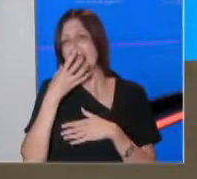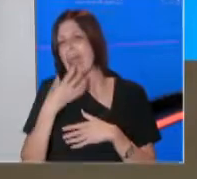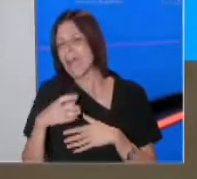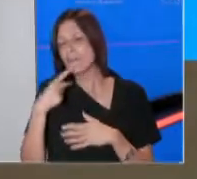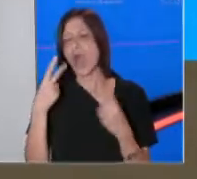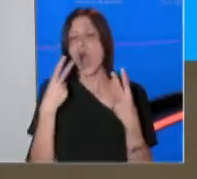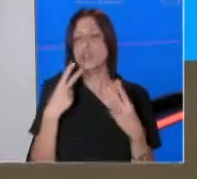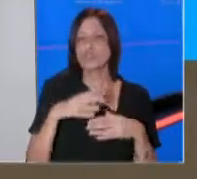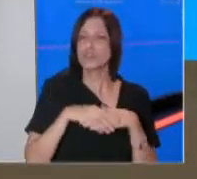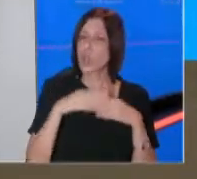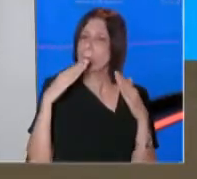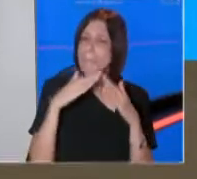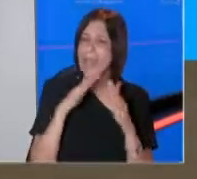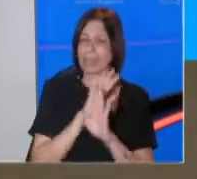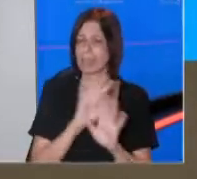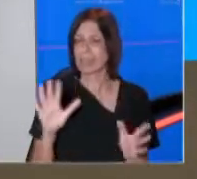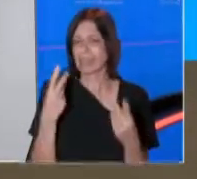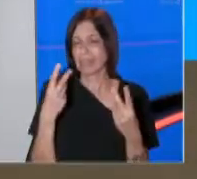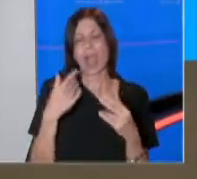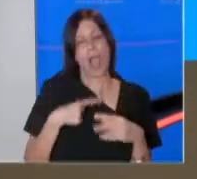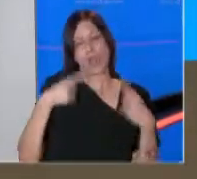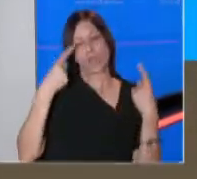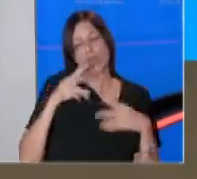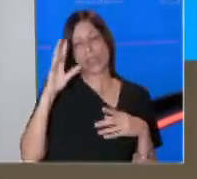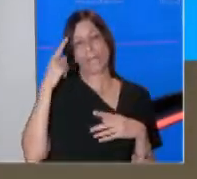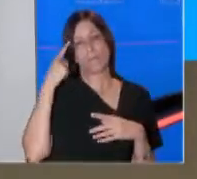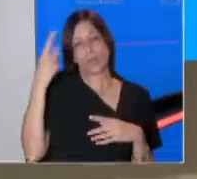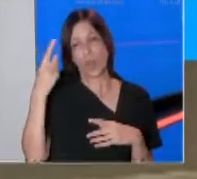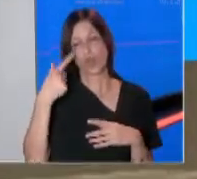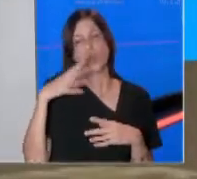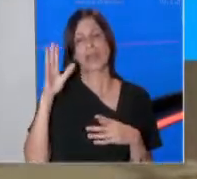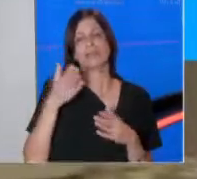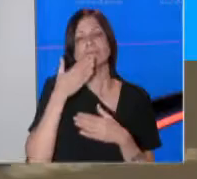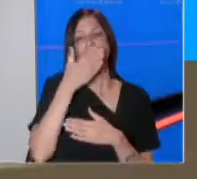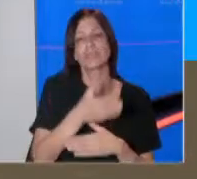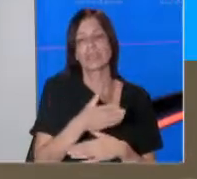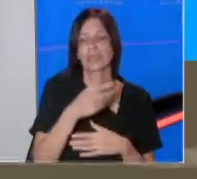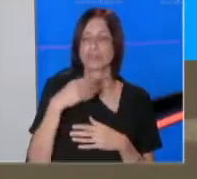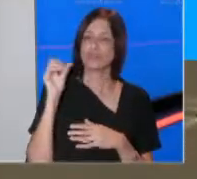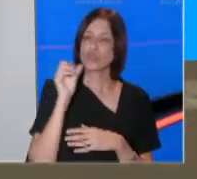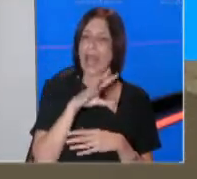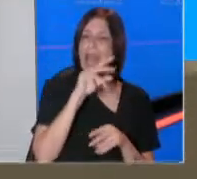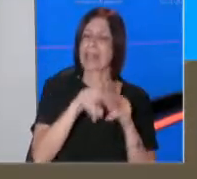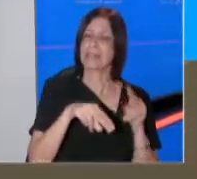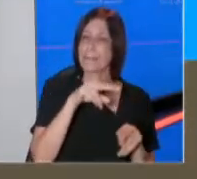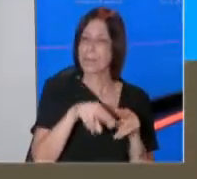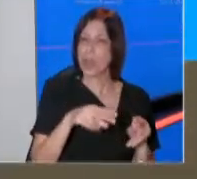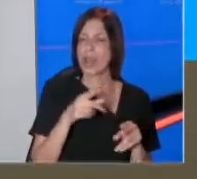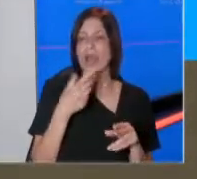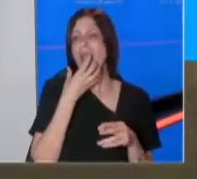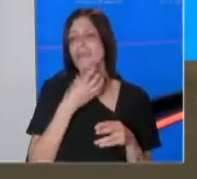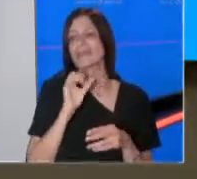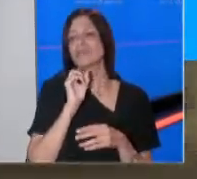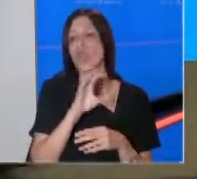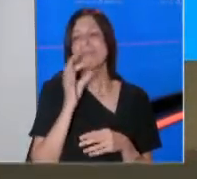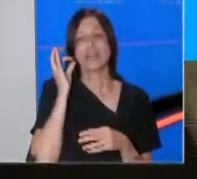שלו בית, ושיהיה היום, יש הרבה יותר מודעות, יש הרבה יותר הפנייה לטיפול, רבנים שולחים